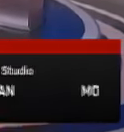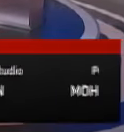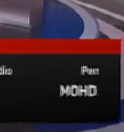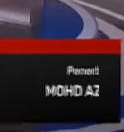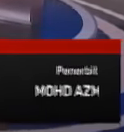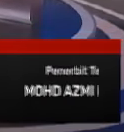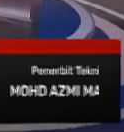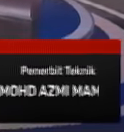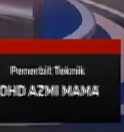hai